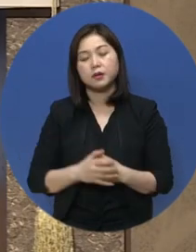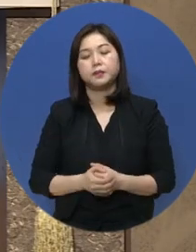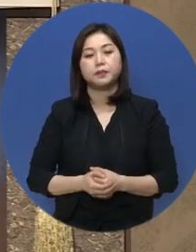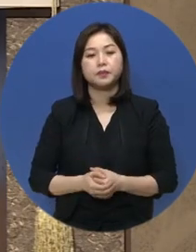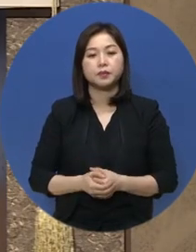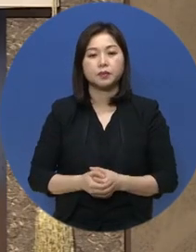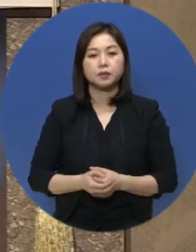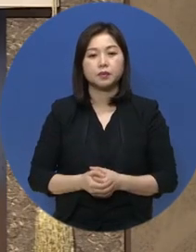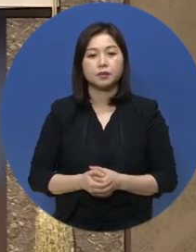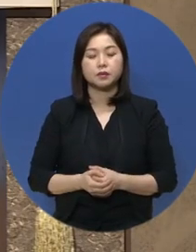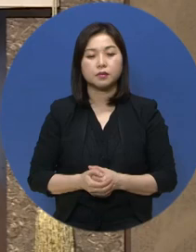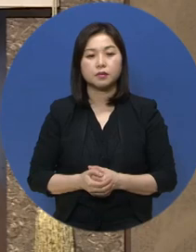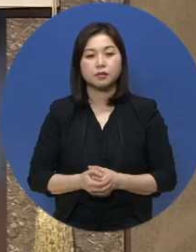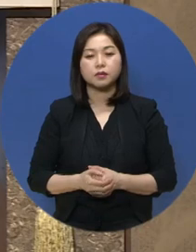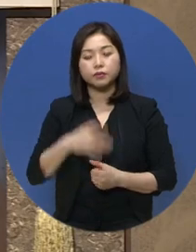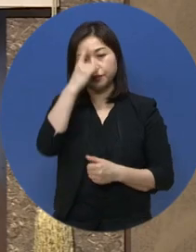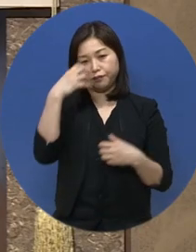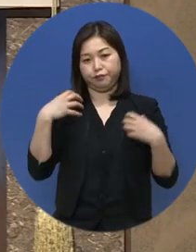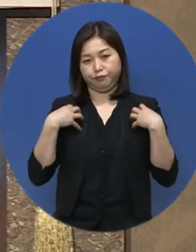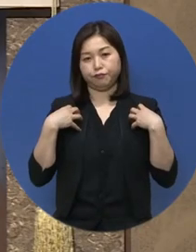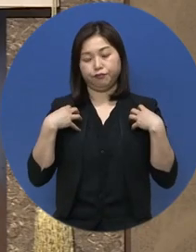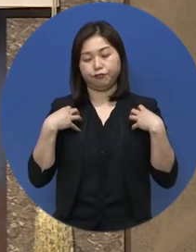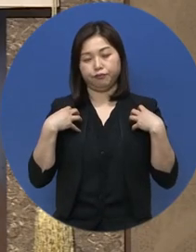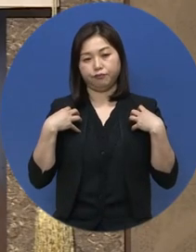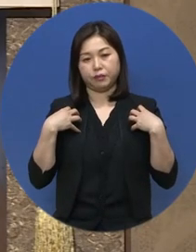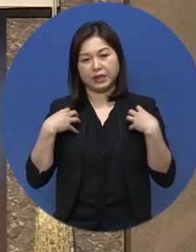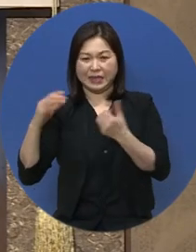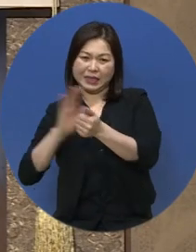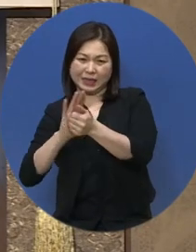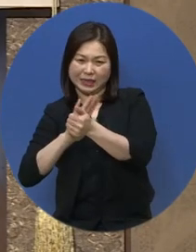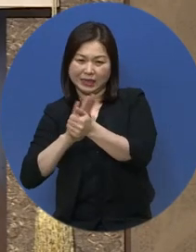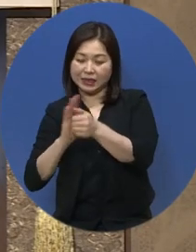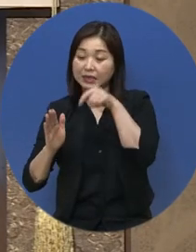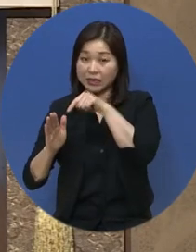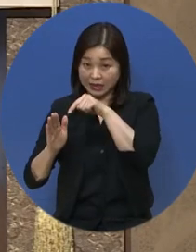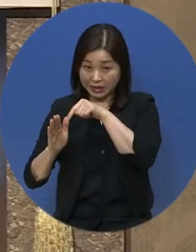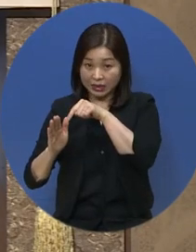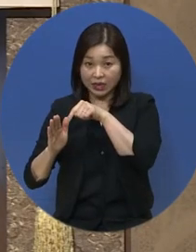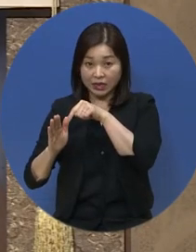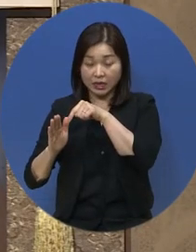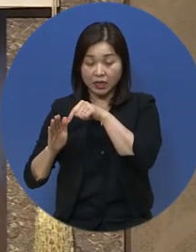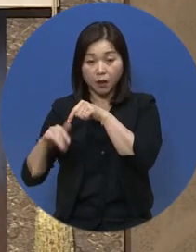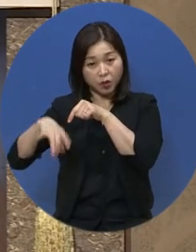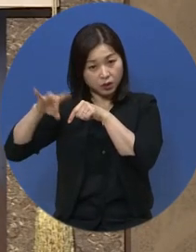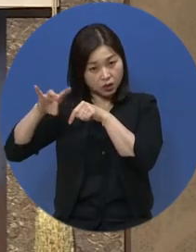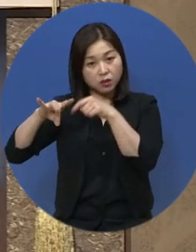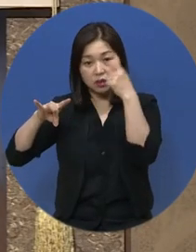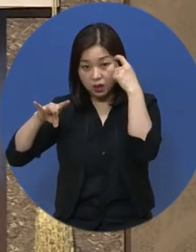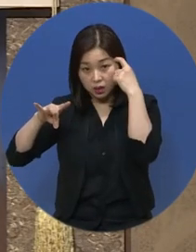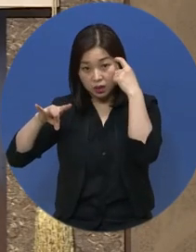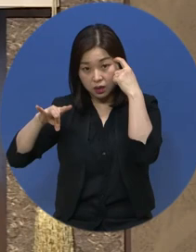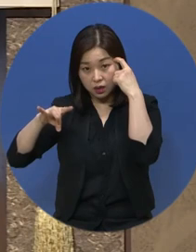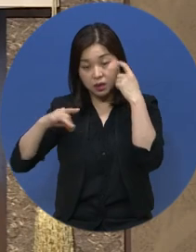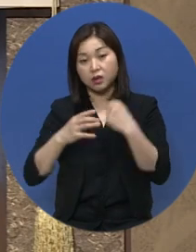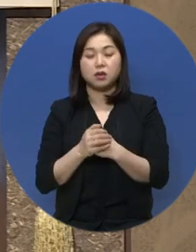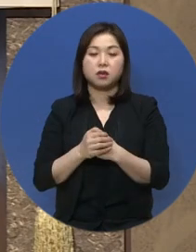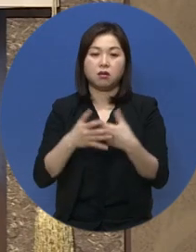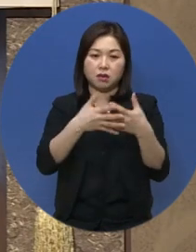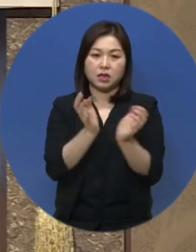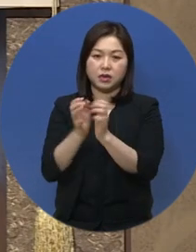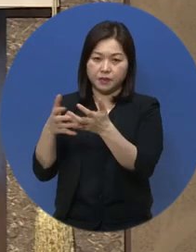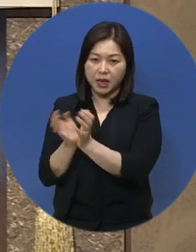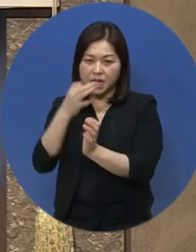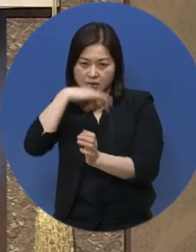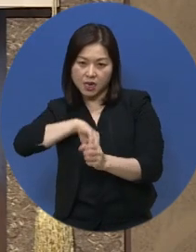기존에는 정부에서 공급자 중심으로 그러니까 부처 간의 어떤 이익 뭐 이런 것들로